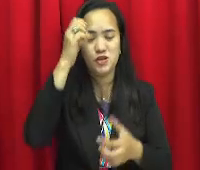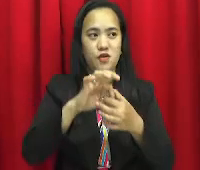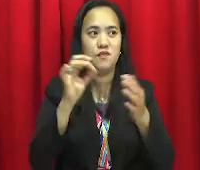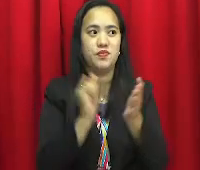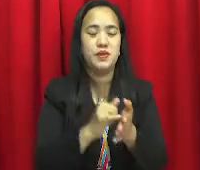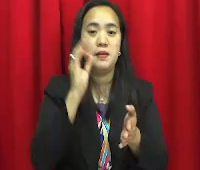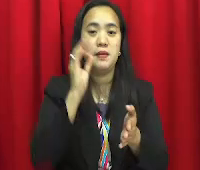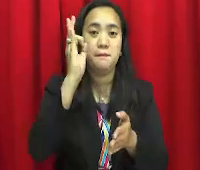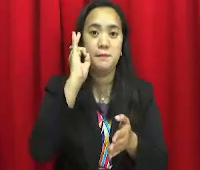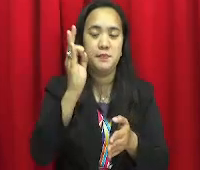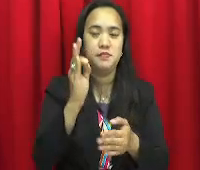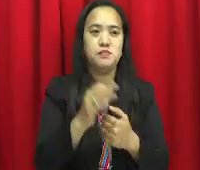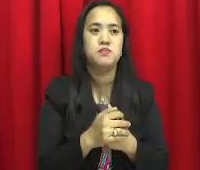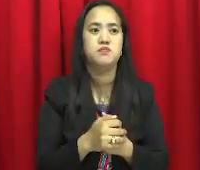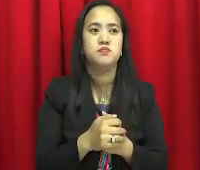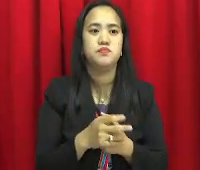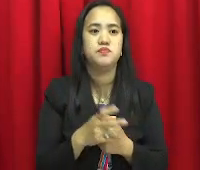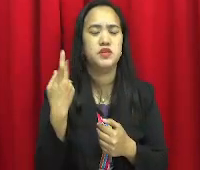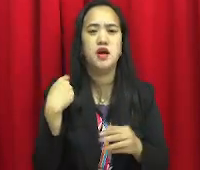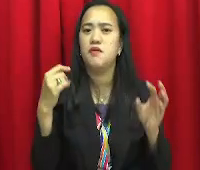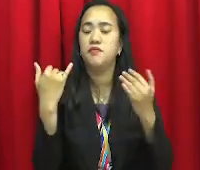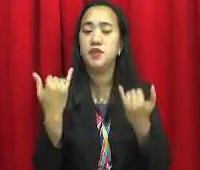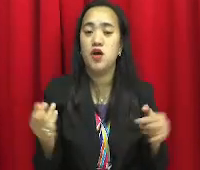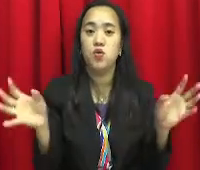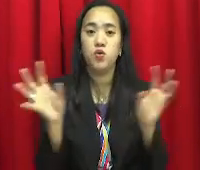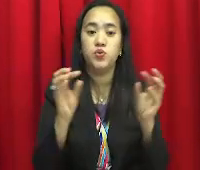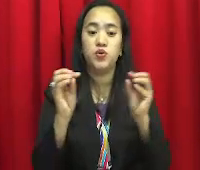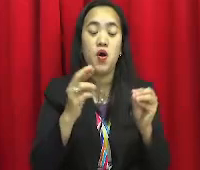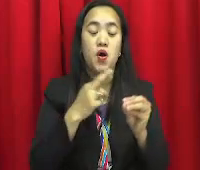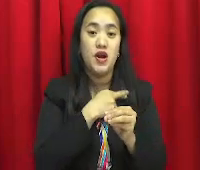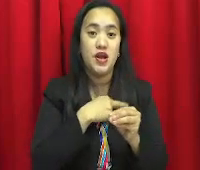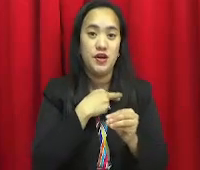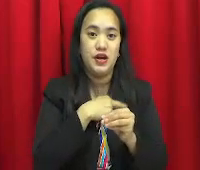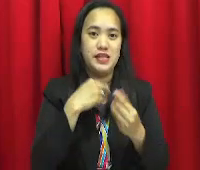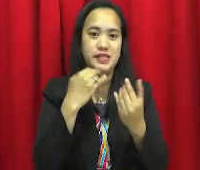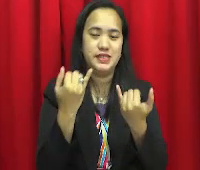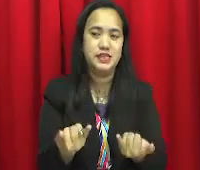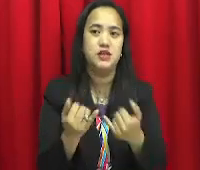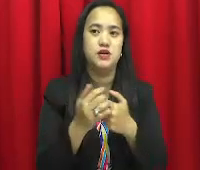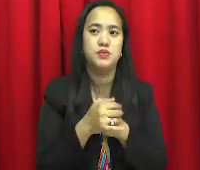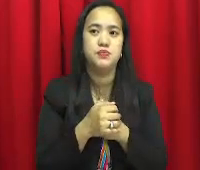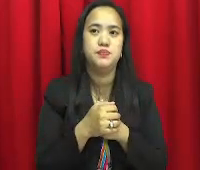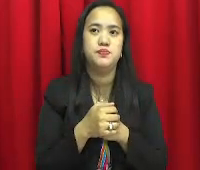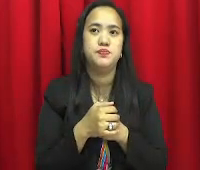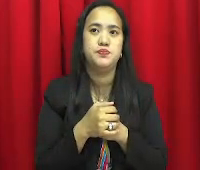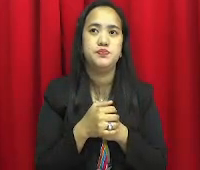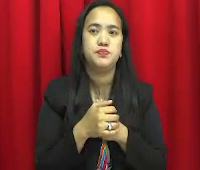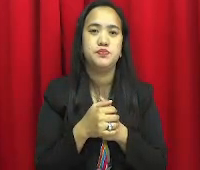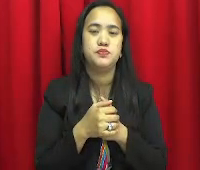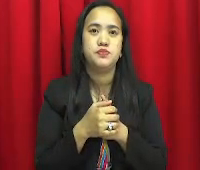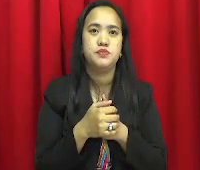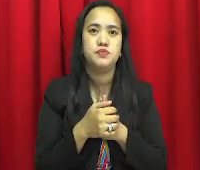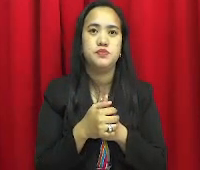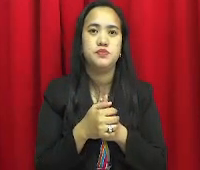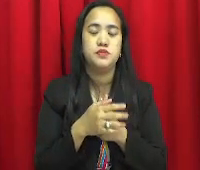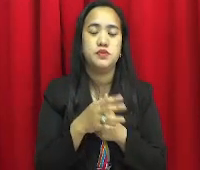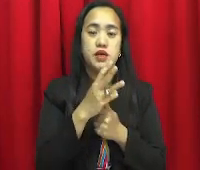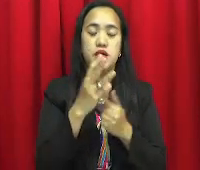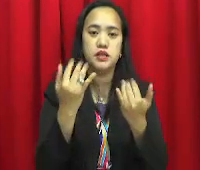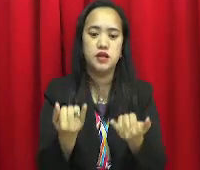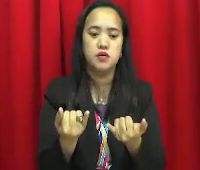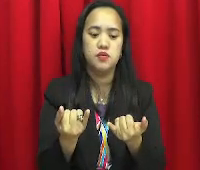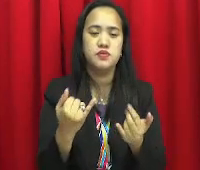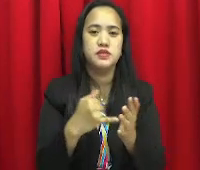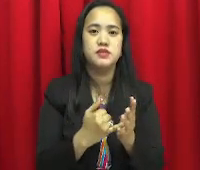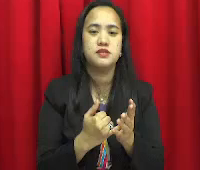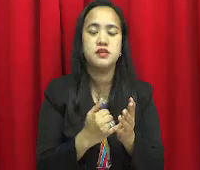Amen. And nakikita ko wala silang regrets. Yes, masaya siya. Maayos eh. So, alam nyo, napaganda. Hanggat maaga pa. Yeah.